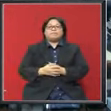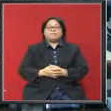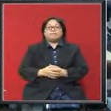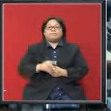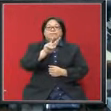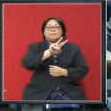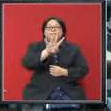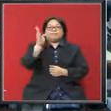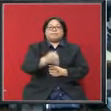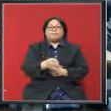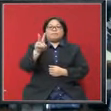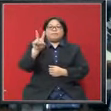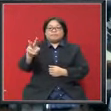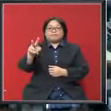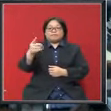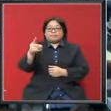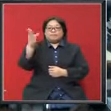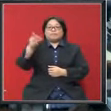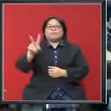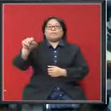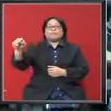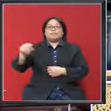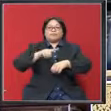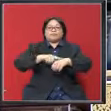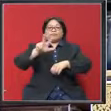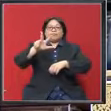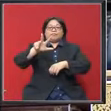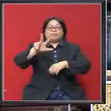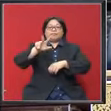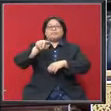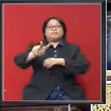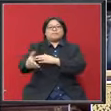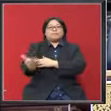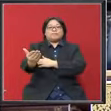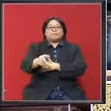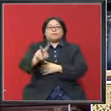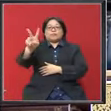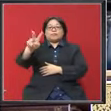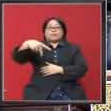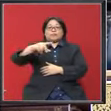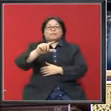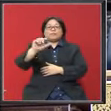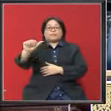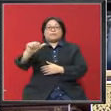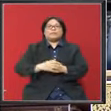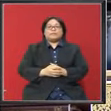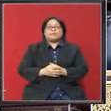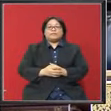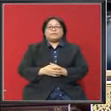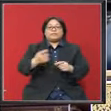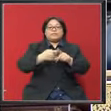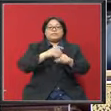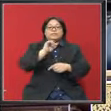Paddle puluh empat November 2020 dikurang 3.10 pagi2 anggota betul yang tiga pasukan gerakan am